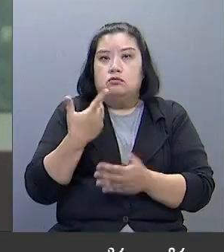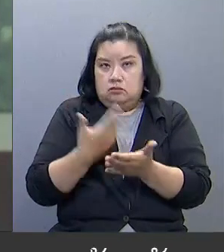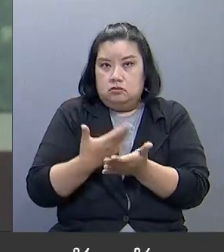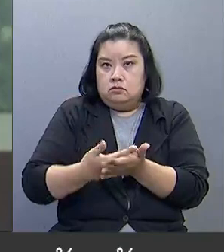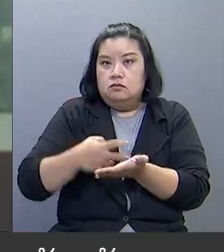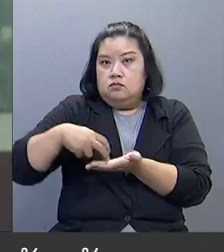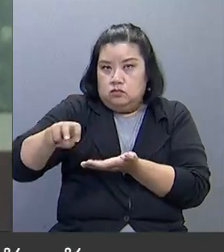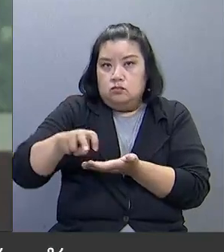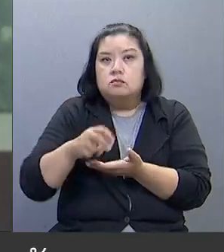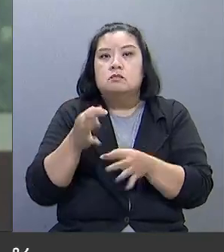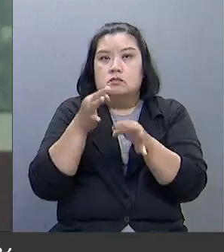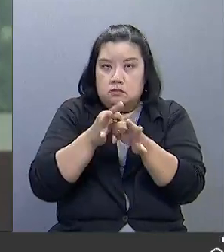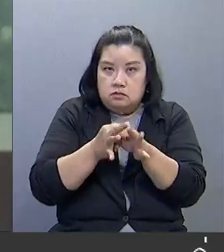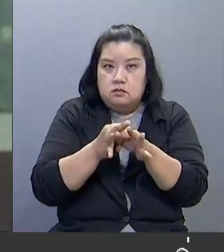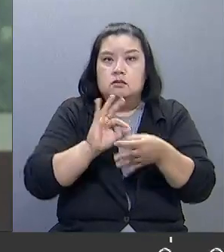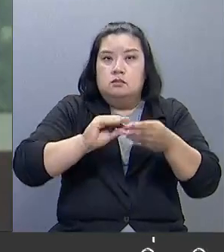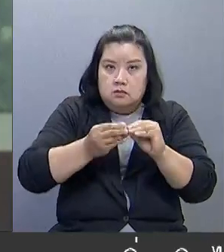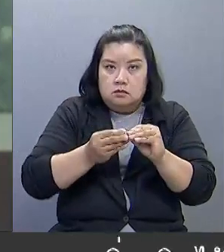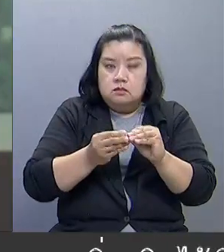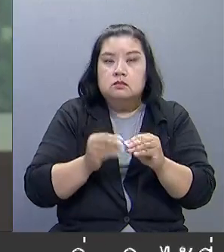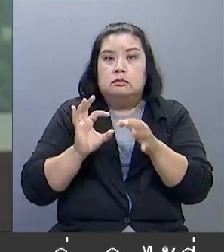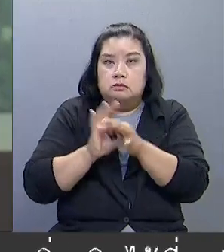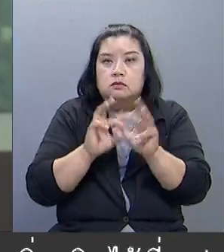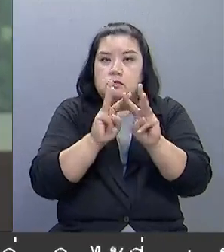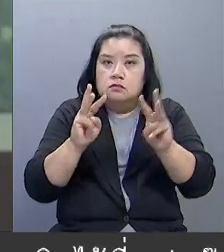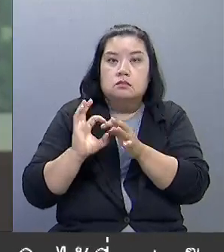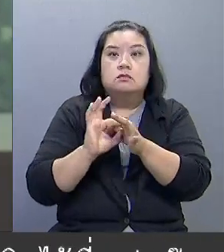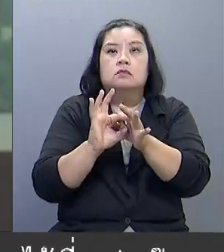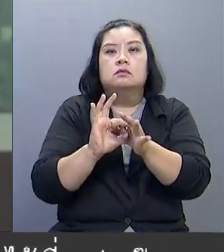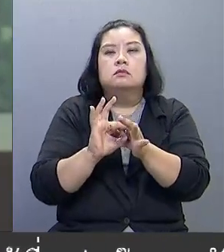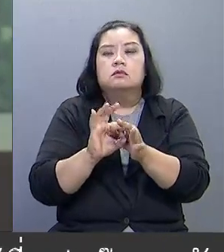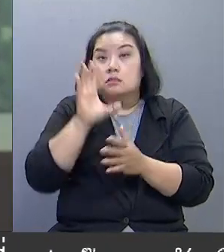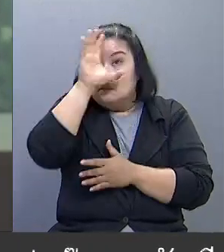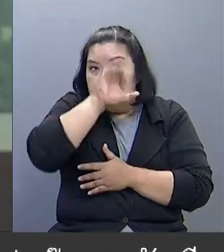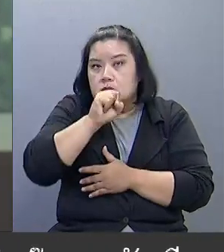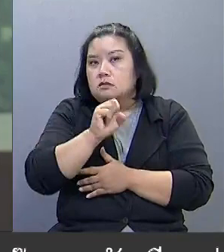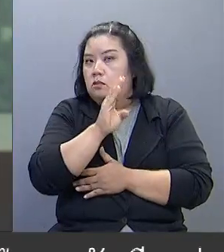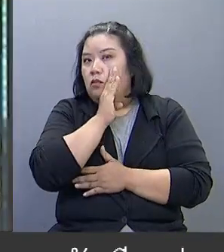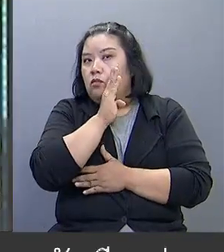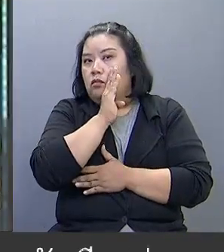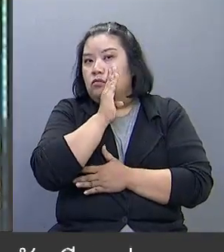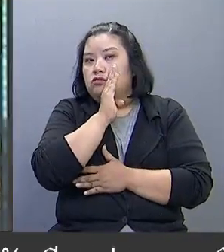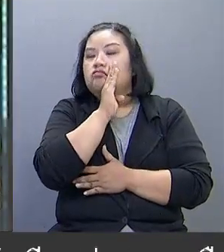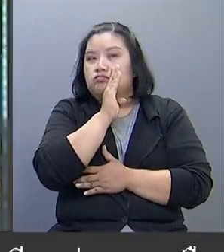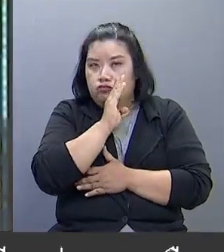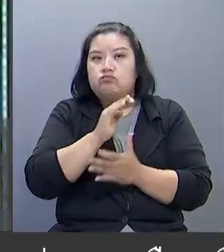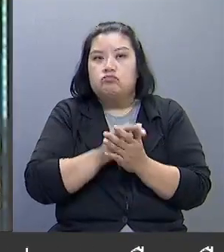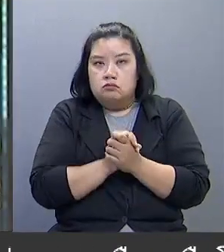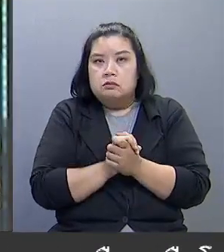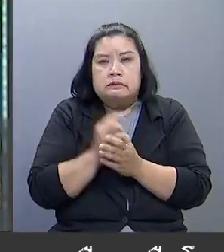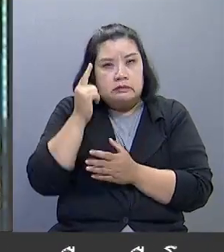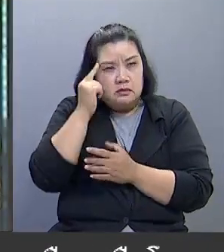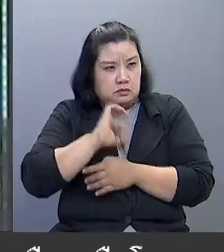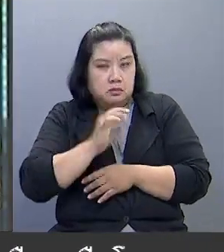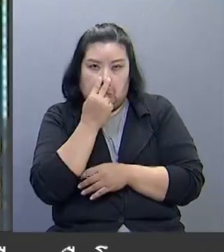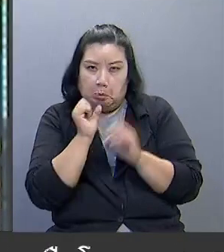องากร